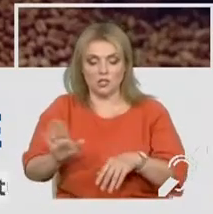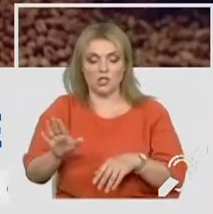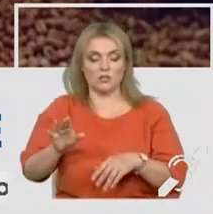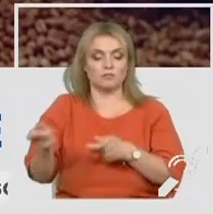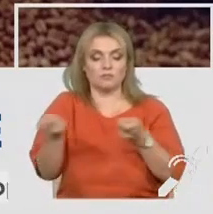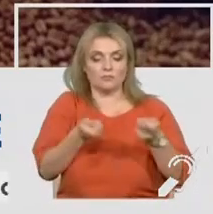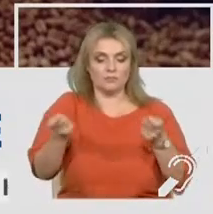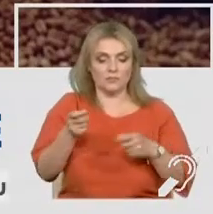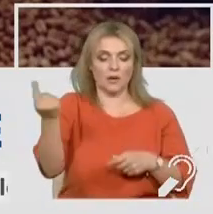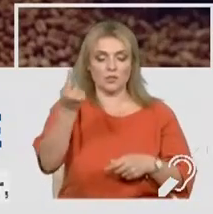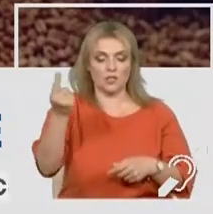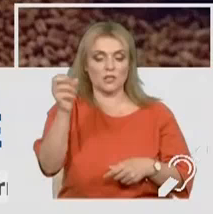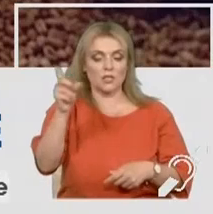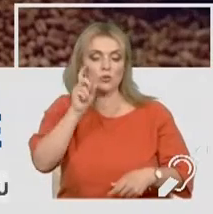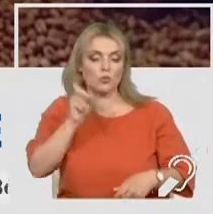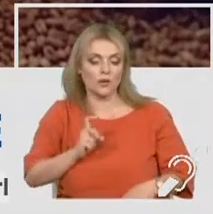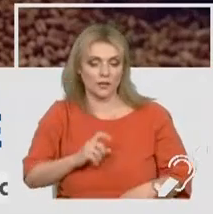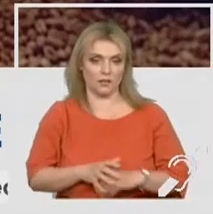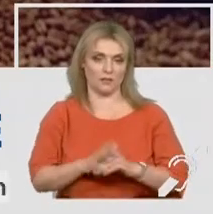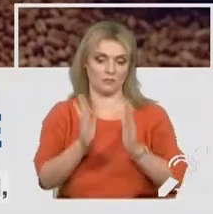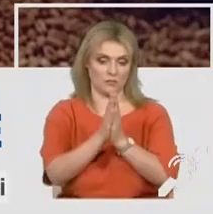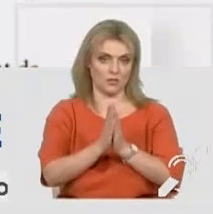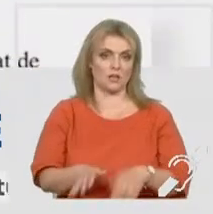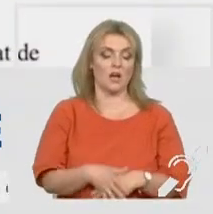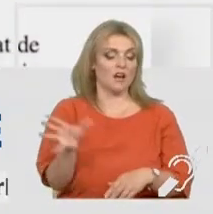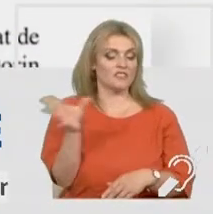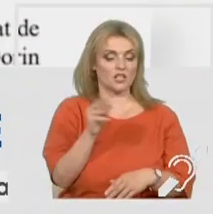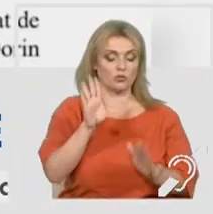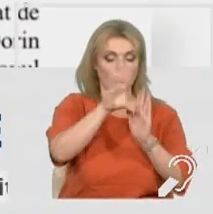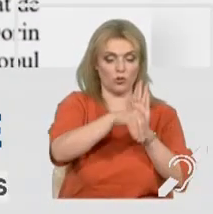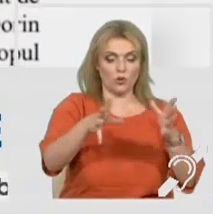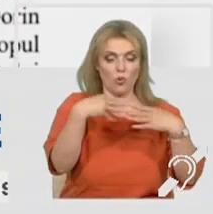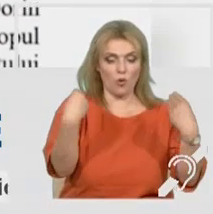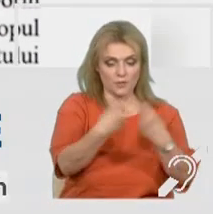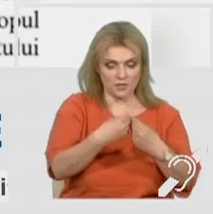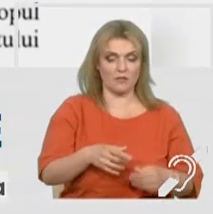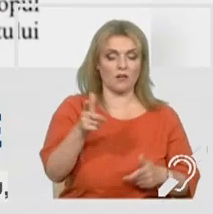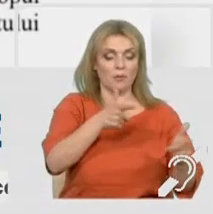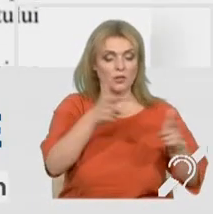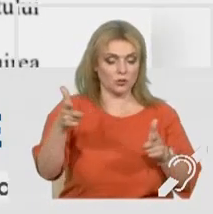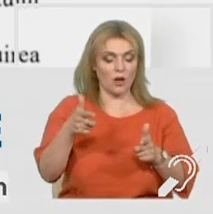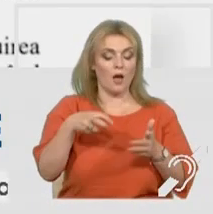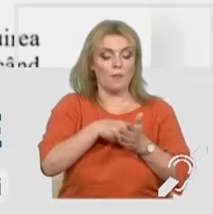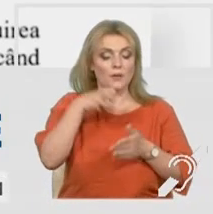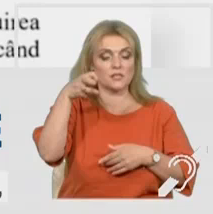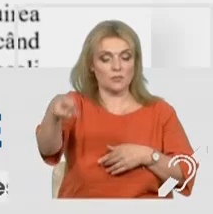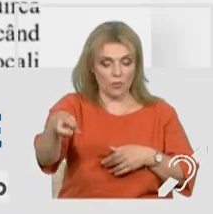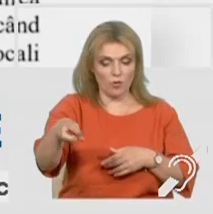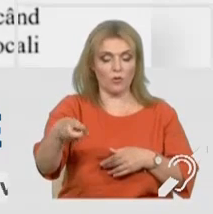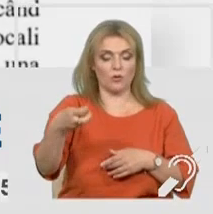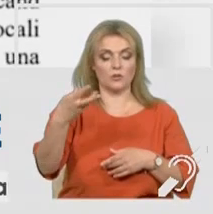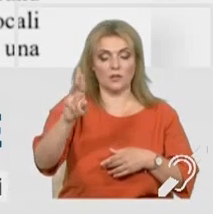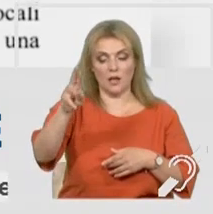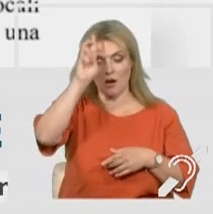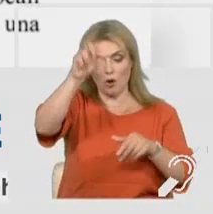și semințelor de oleaginoase din Ucraina reprezentanții organizației au trimis din nou scrisori Guvernului Parlamentului și